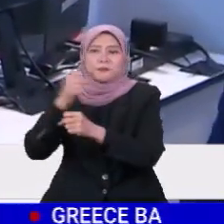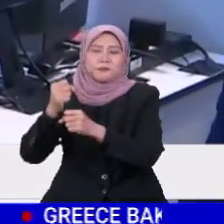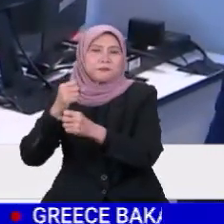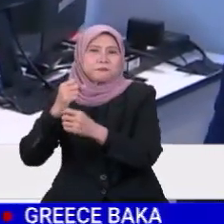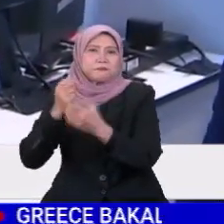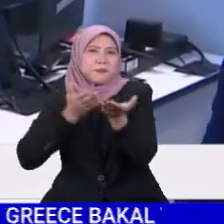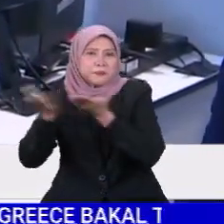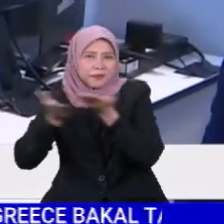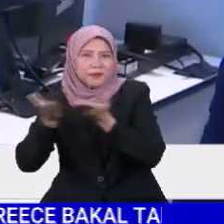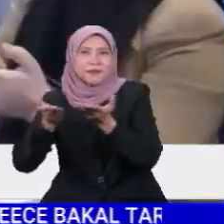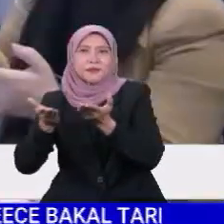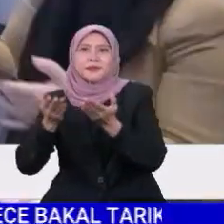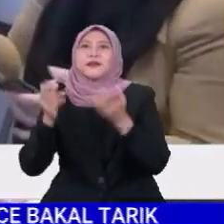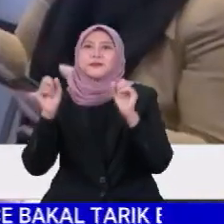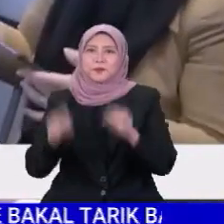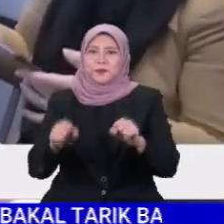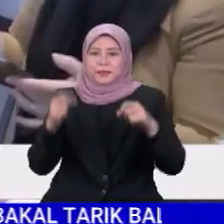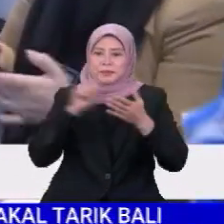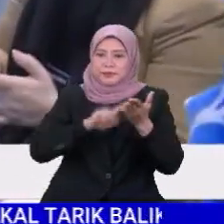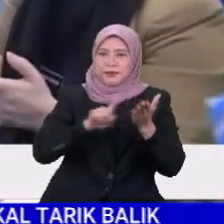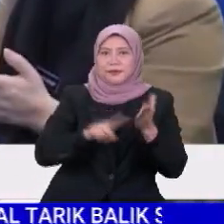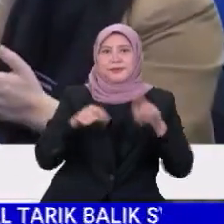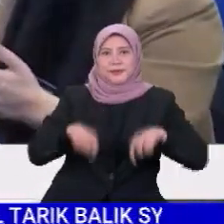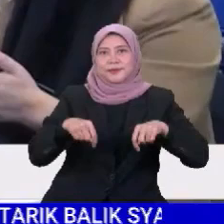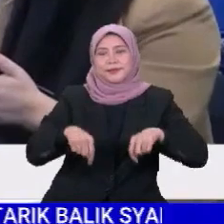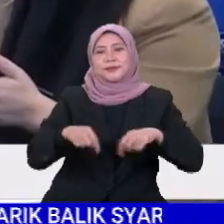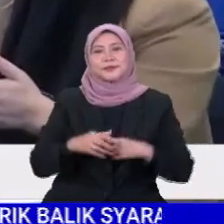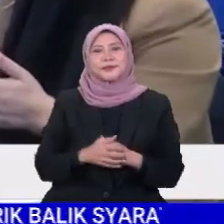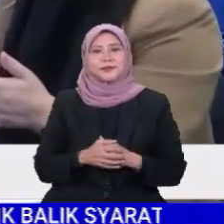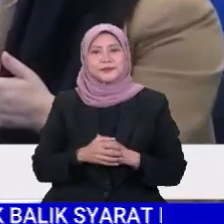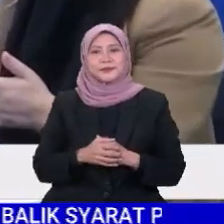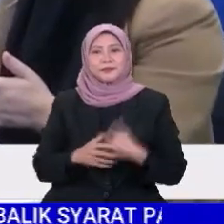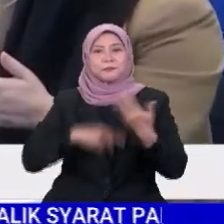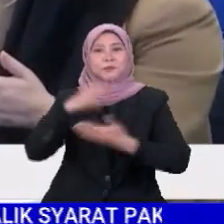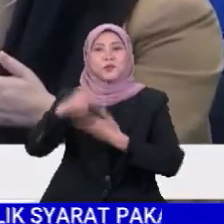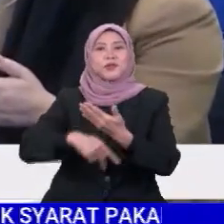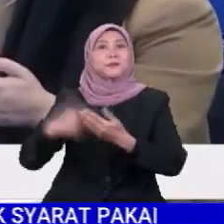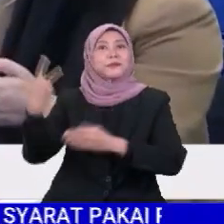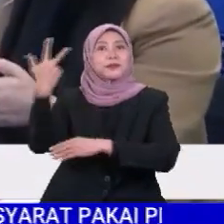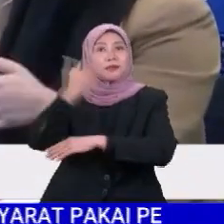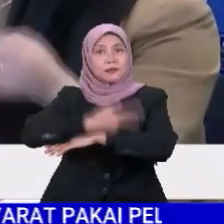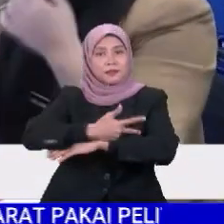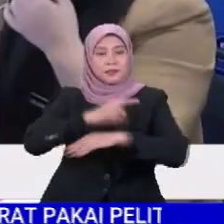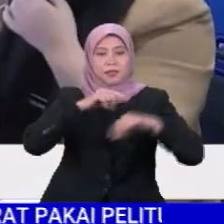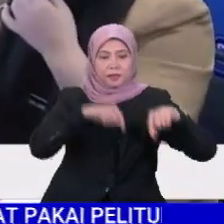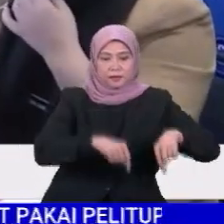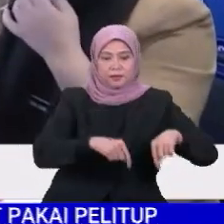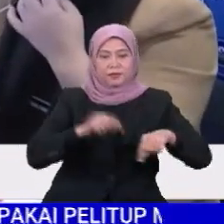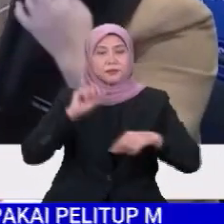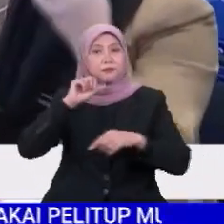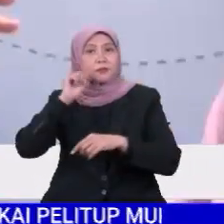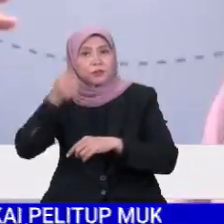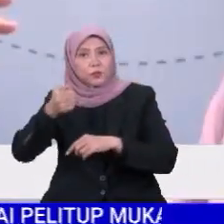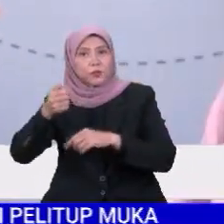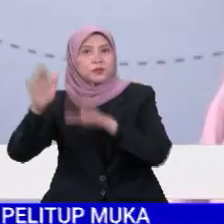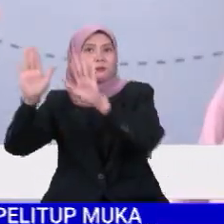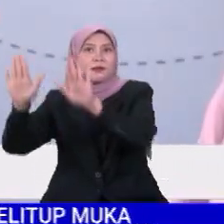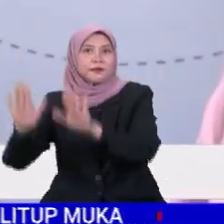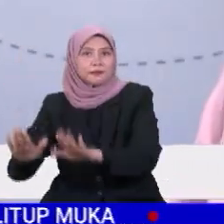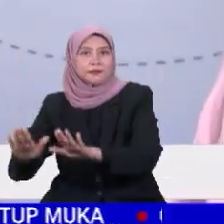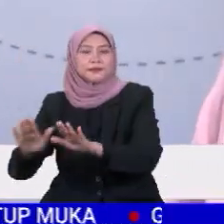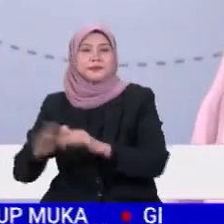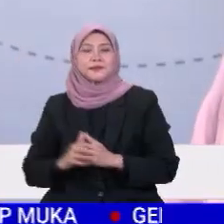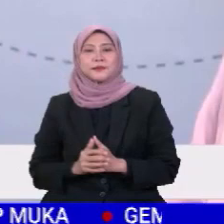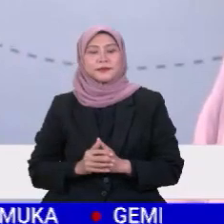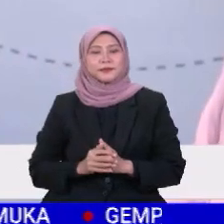oleh kerajaan boleh disemak hari ini. Ya, dan program kita selama 3 hari mulai hari ini, besok dan juga hari Ahad.